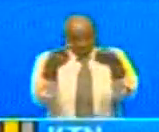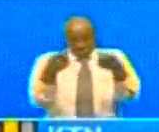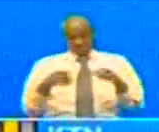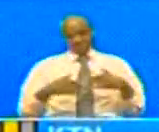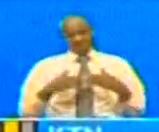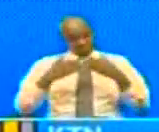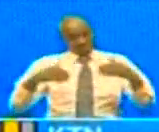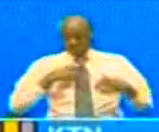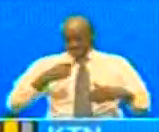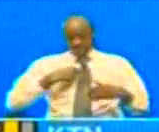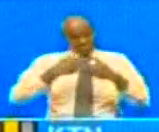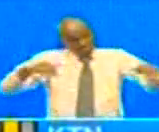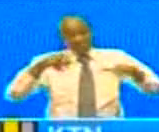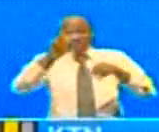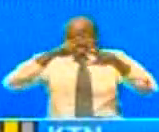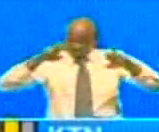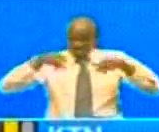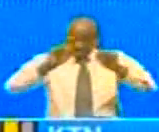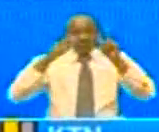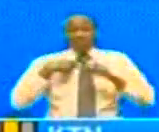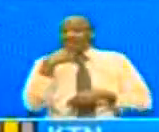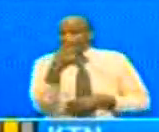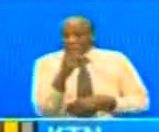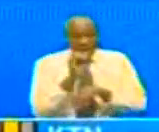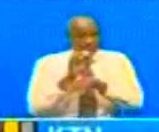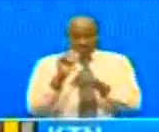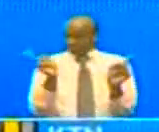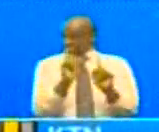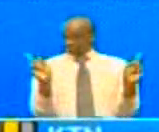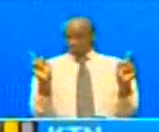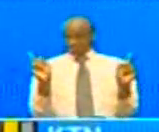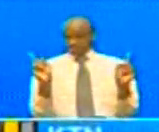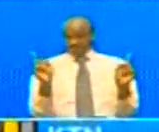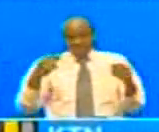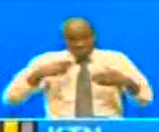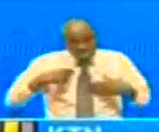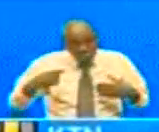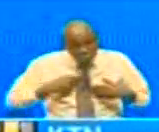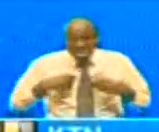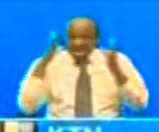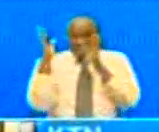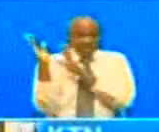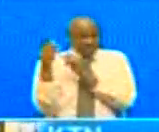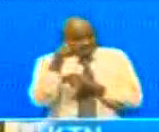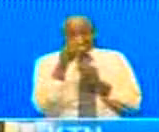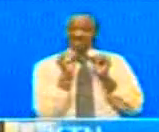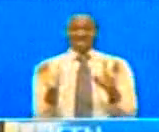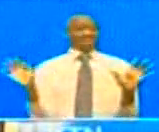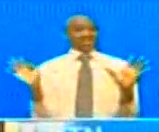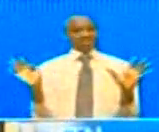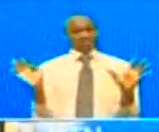yake. Sema kwenda kukitafuta mwenyewe. Mimi sikumwambia wala sijatarajia matarajio